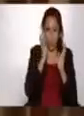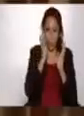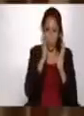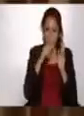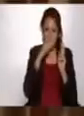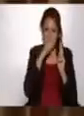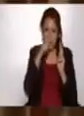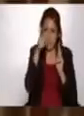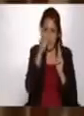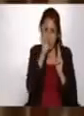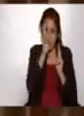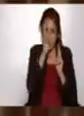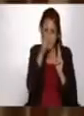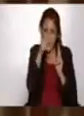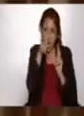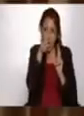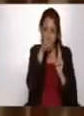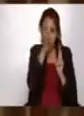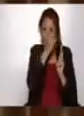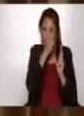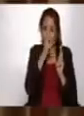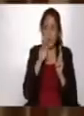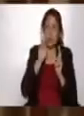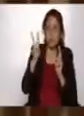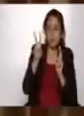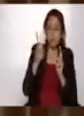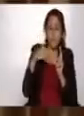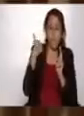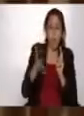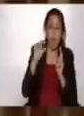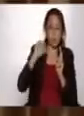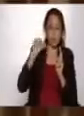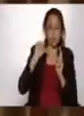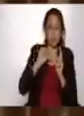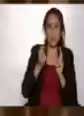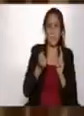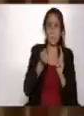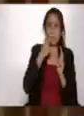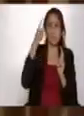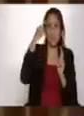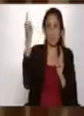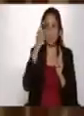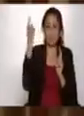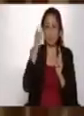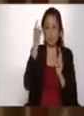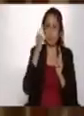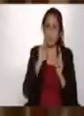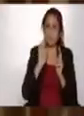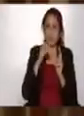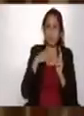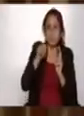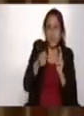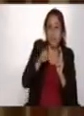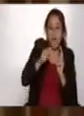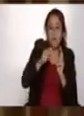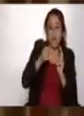مبقاش، وبص لي بصات وحشه يعني، ما كنت اخاف منه. هو كان يدسوق، كان يقول لي اقفل الباب على طول عليك، فكنت ما كنتش انزل على الشارع، كنت قافله